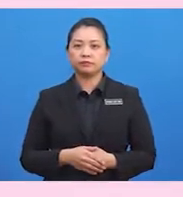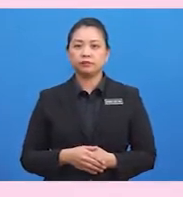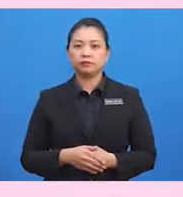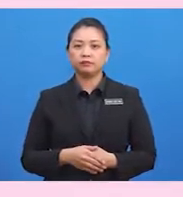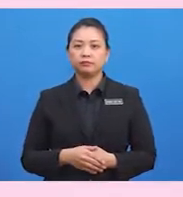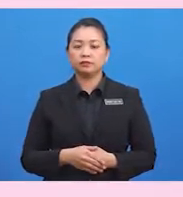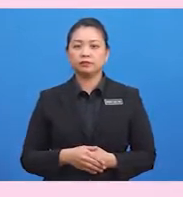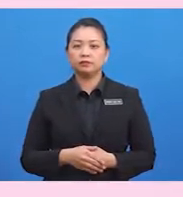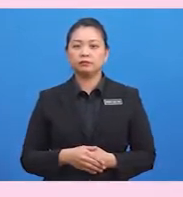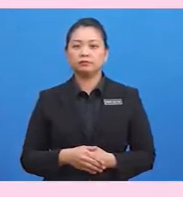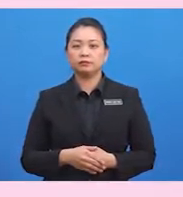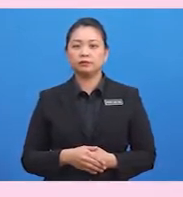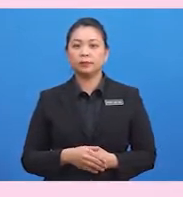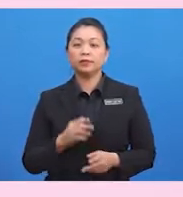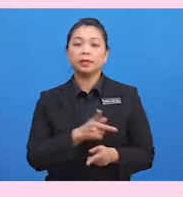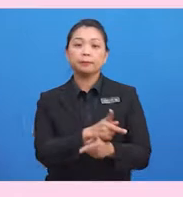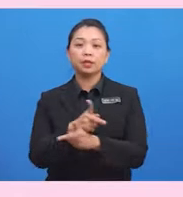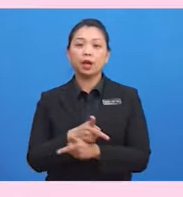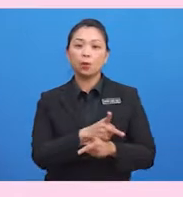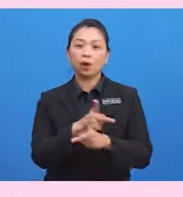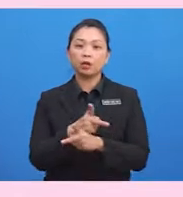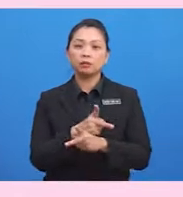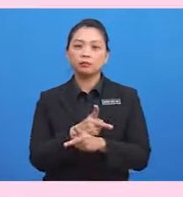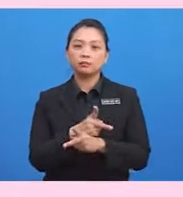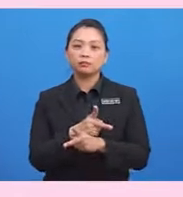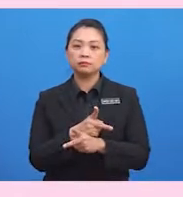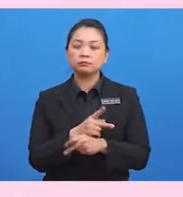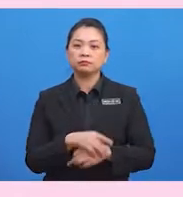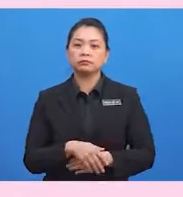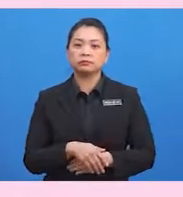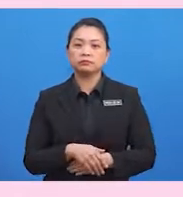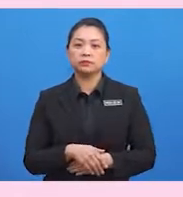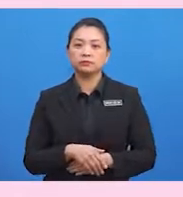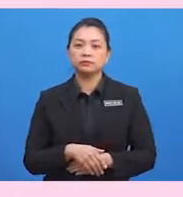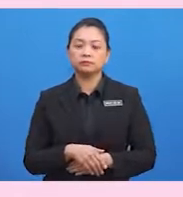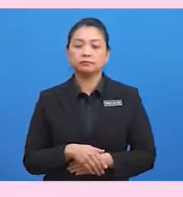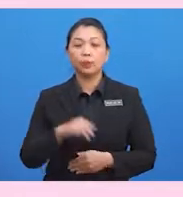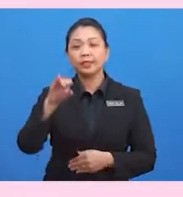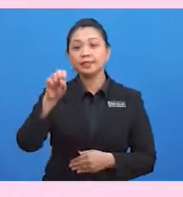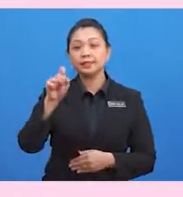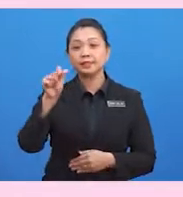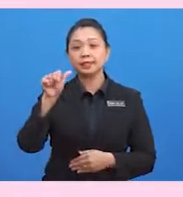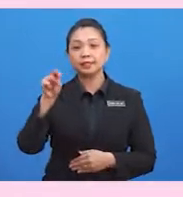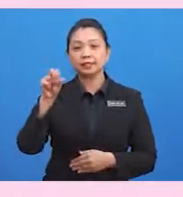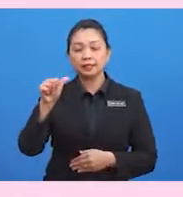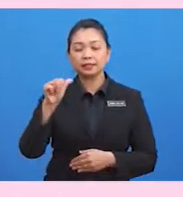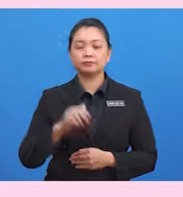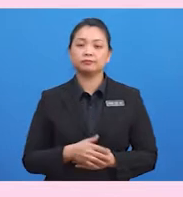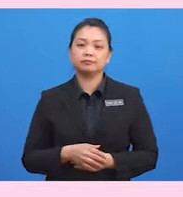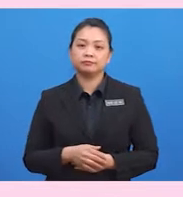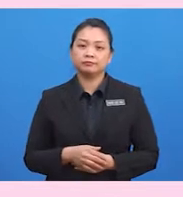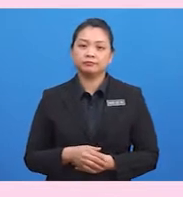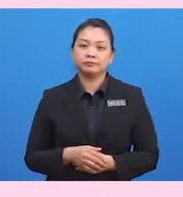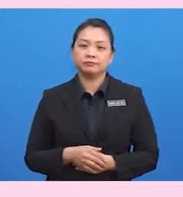seorang Temanggung tugas adalah menjaga keamanan make peranannya sebagai seorang Hakim di darat